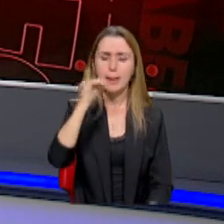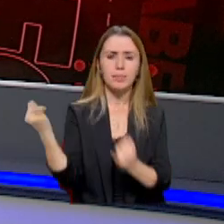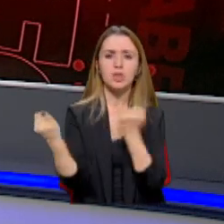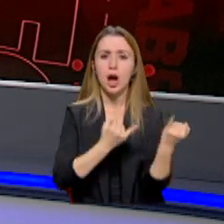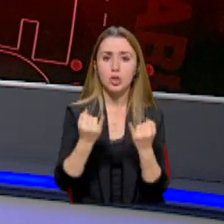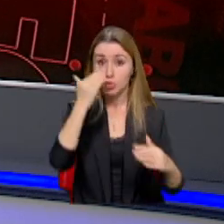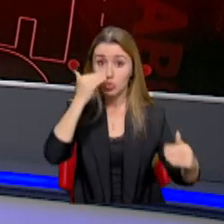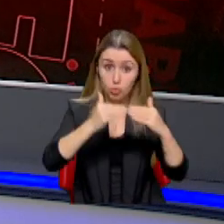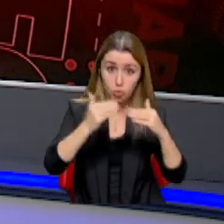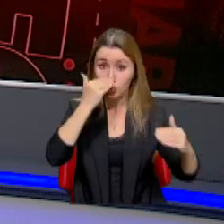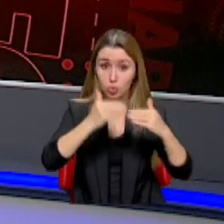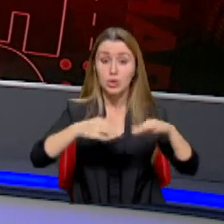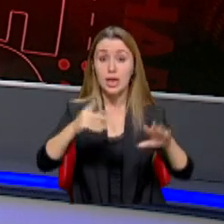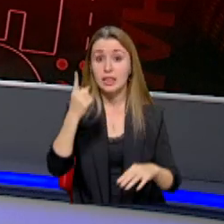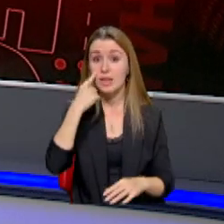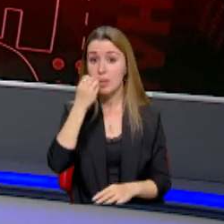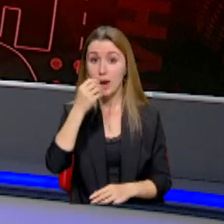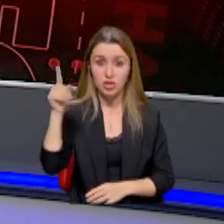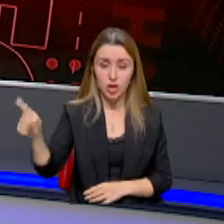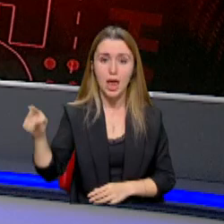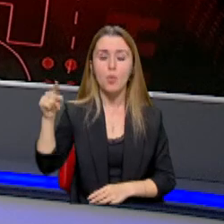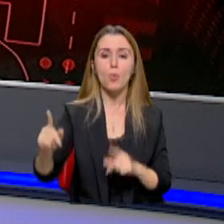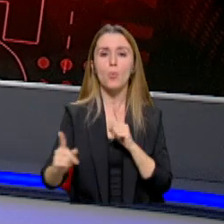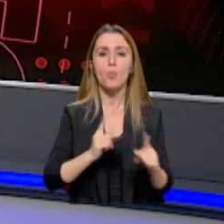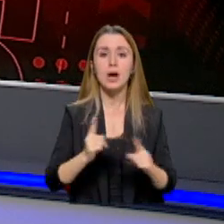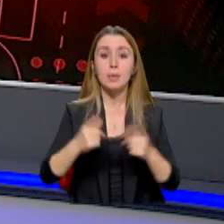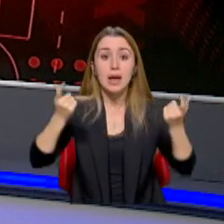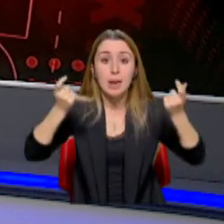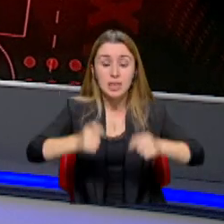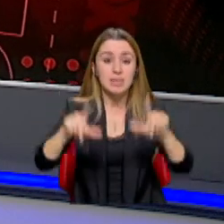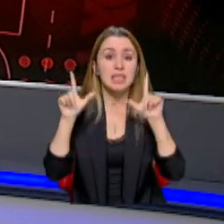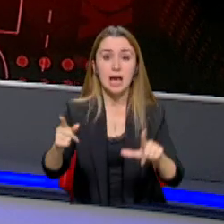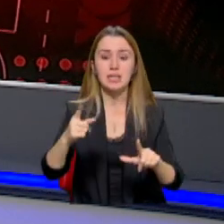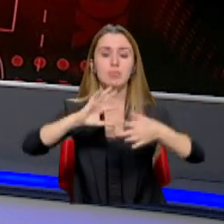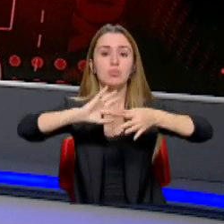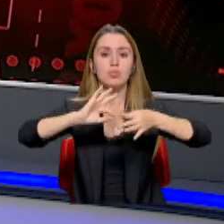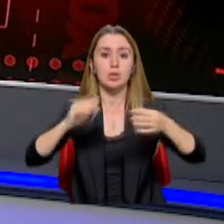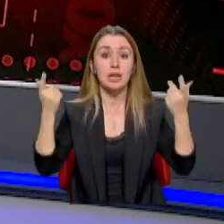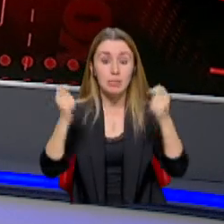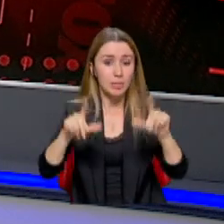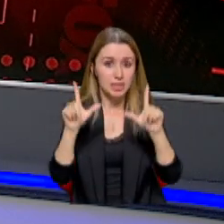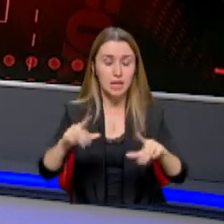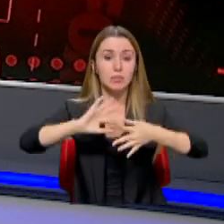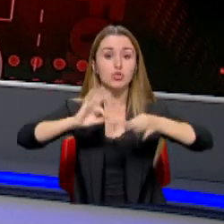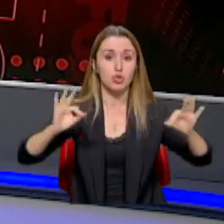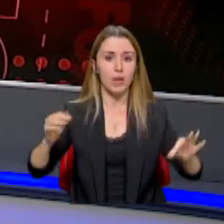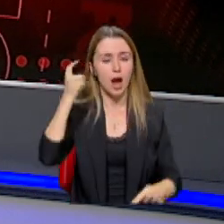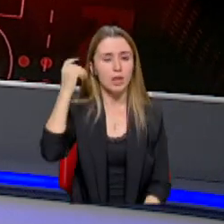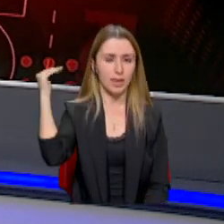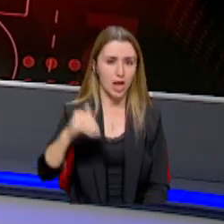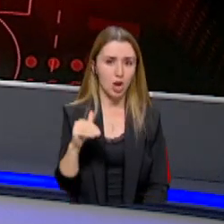meşruiyeti bizzat Devlet Bahçeli'nin bu mahkeme kapatılmalıdır ifadeleri kapatılmalıdır ifadeleri geliyor insanın hakkına